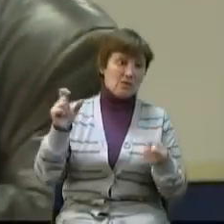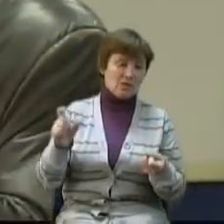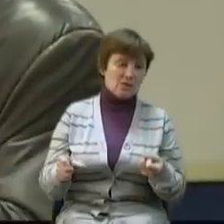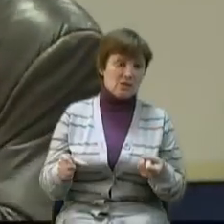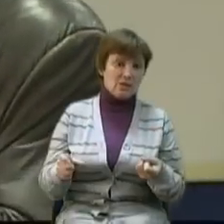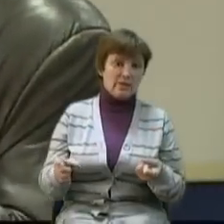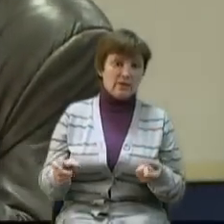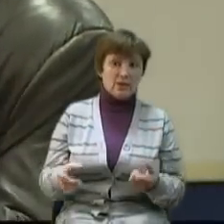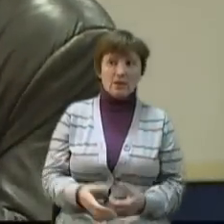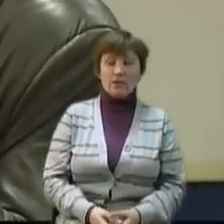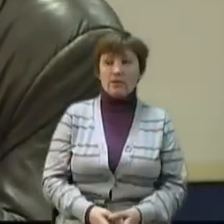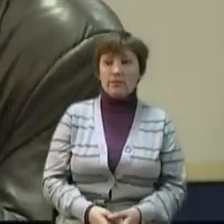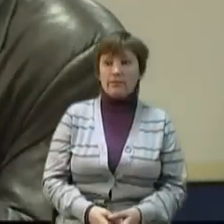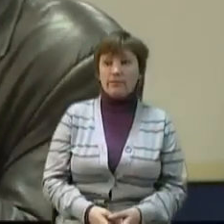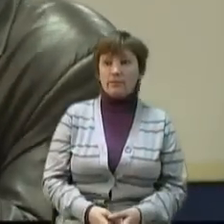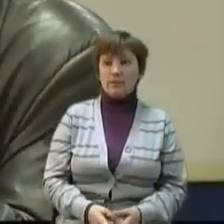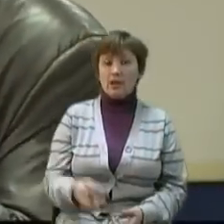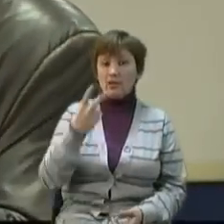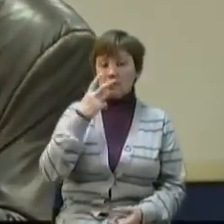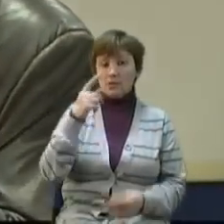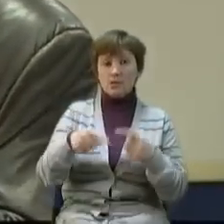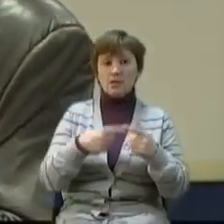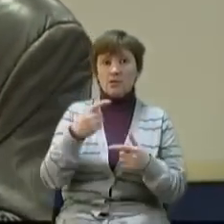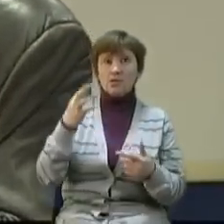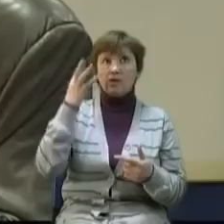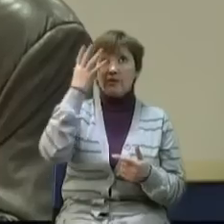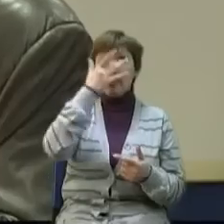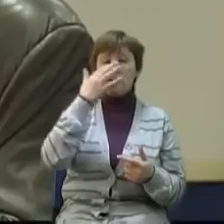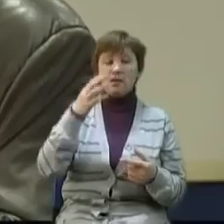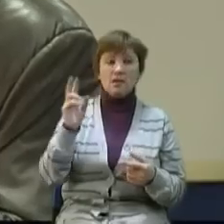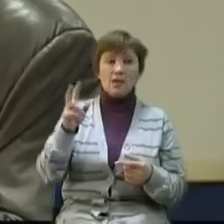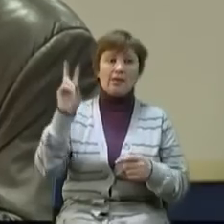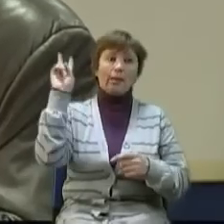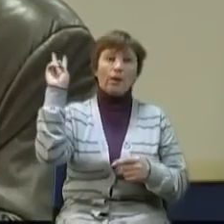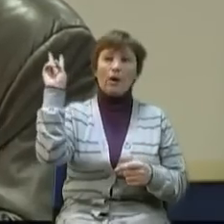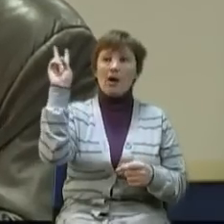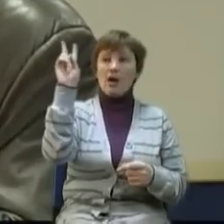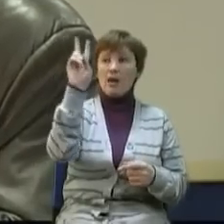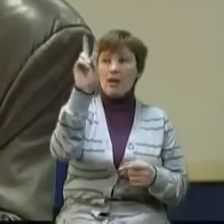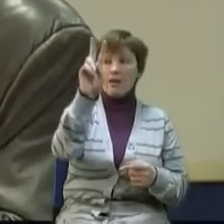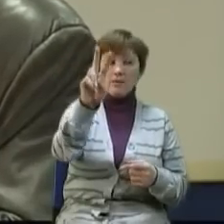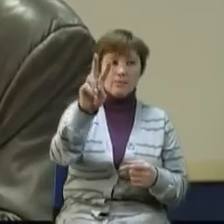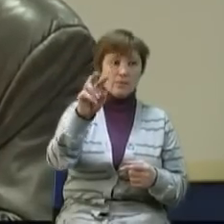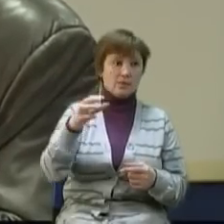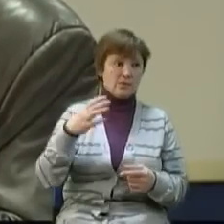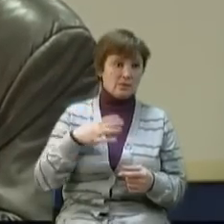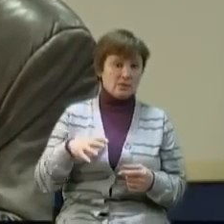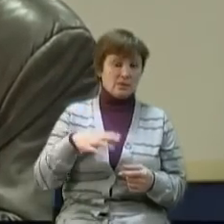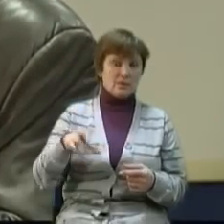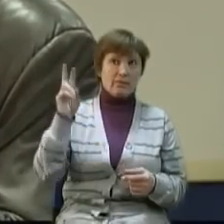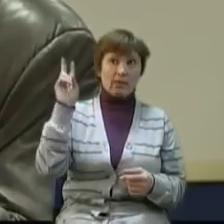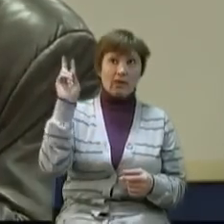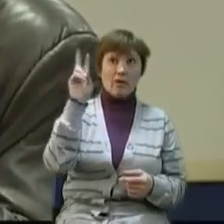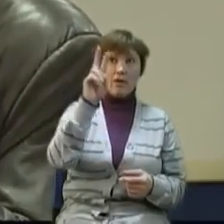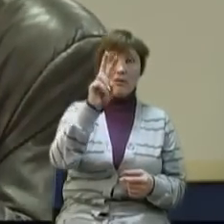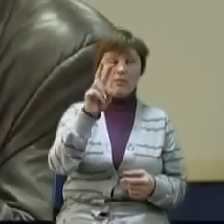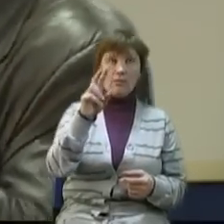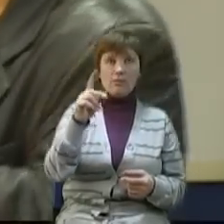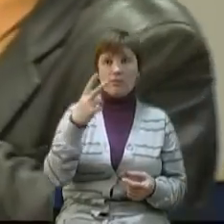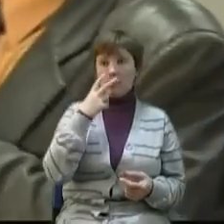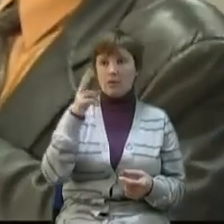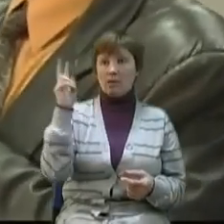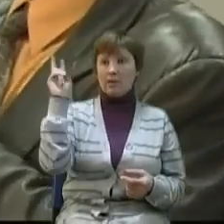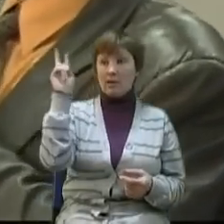И вдруг я вижу следующее видение, смотрю, едет троллейбус. Думаю, зачем троллейбус? Потом смотрю,